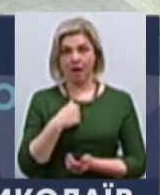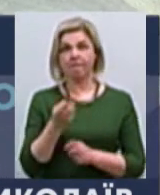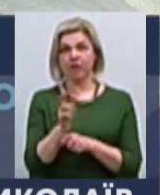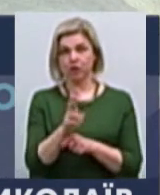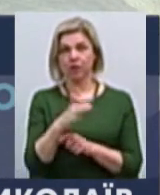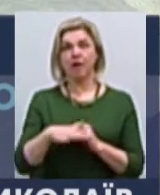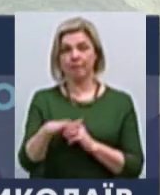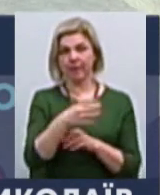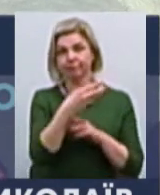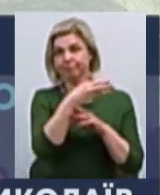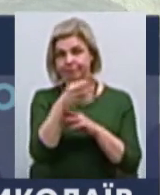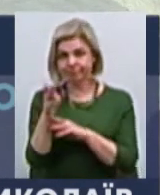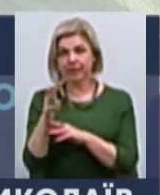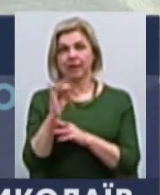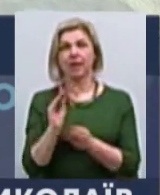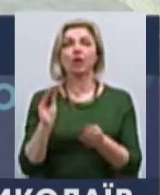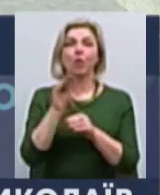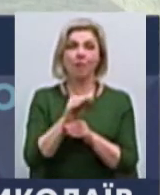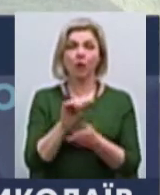коротеньке відео, приклав документи